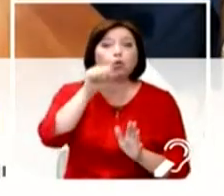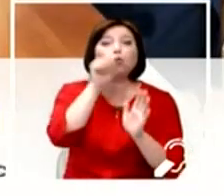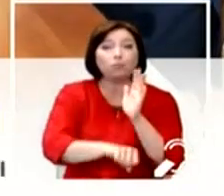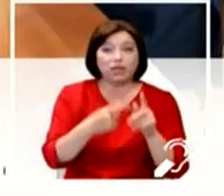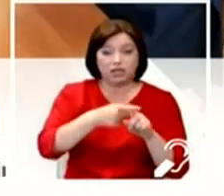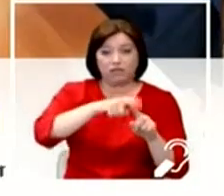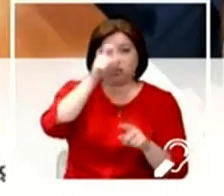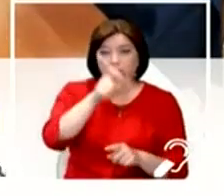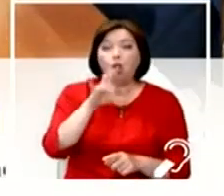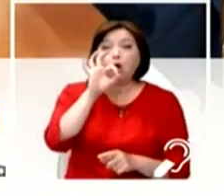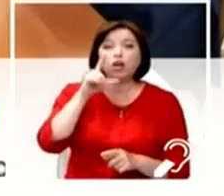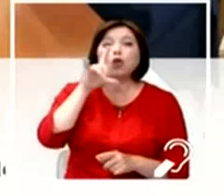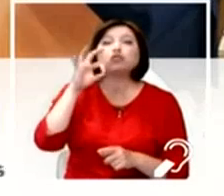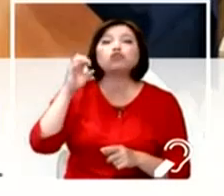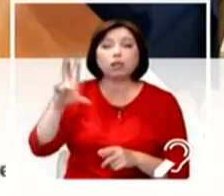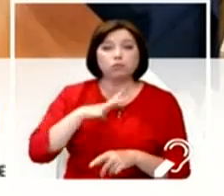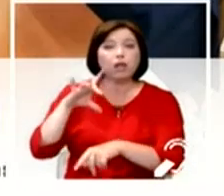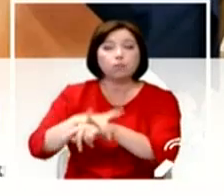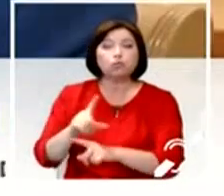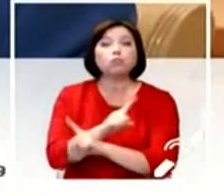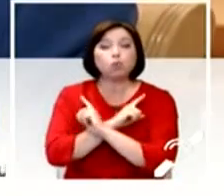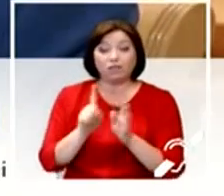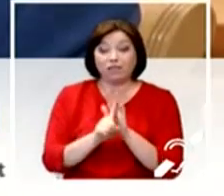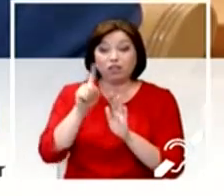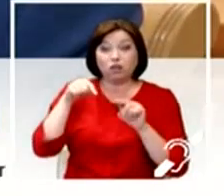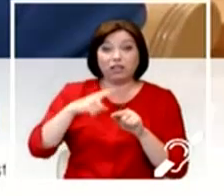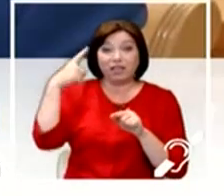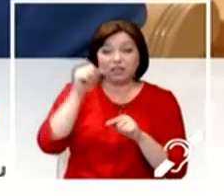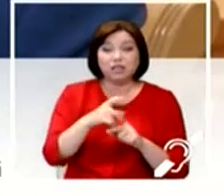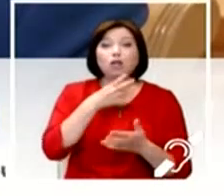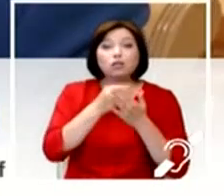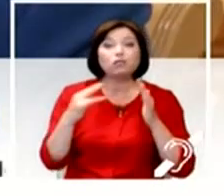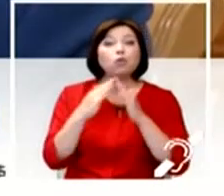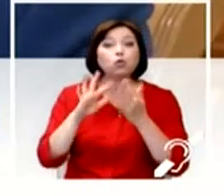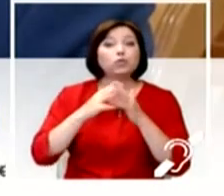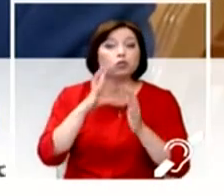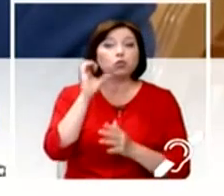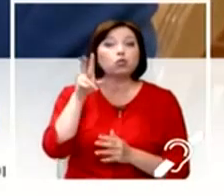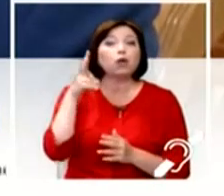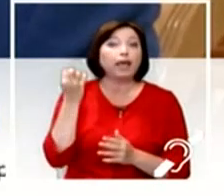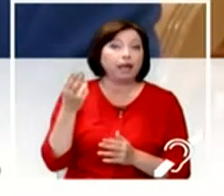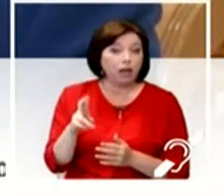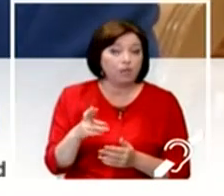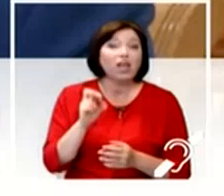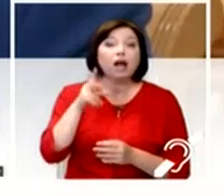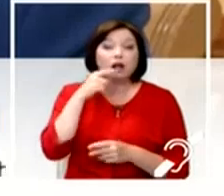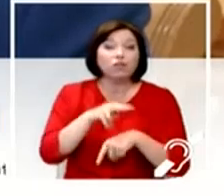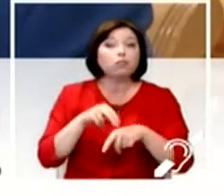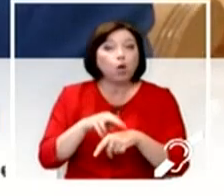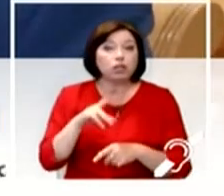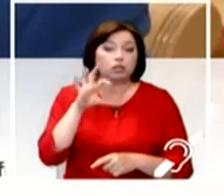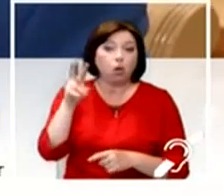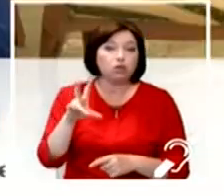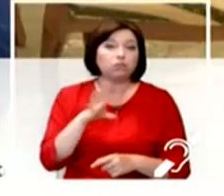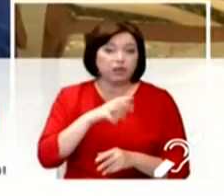umorului colecorjean a fost găsit mort la începutul acestei săptămâni în locuința sa din satul succleia potrivit poliția